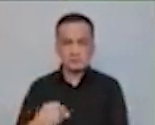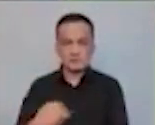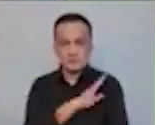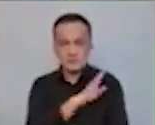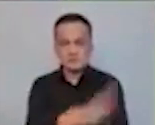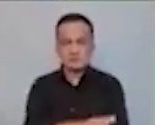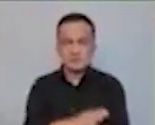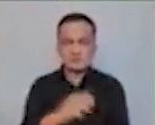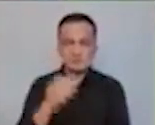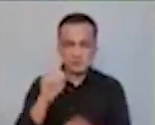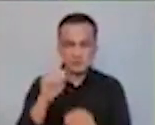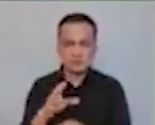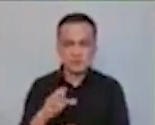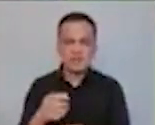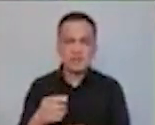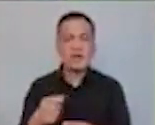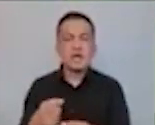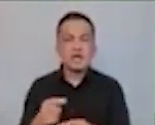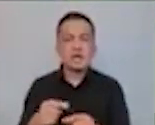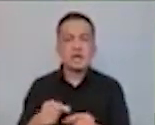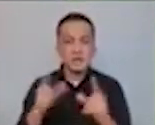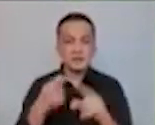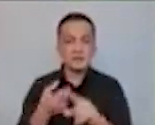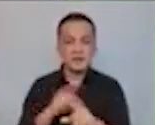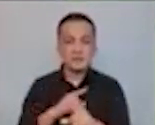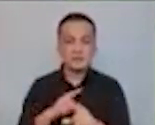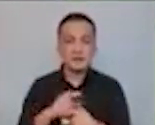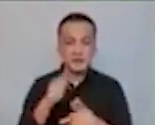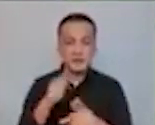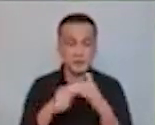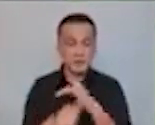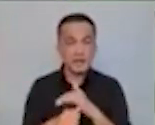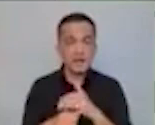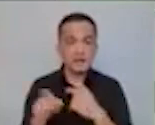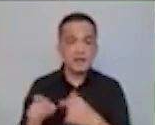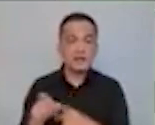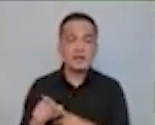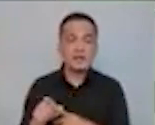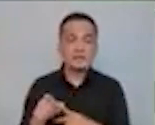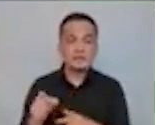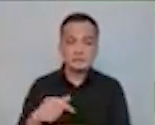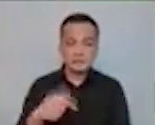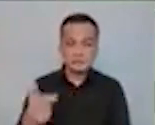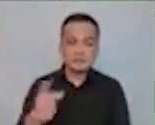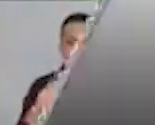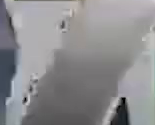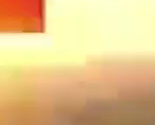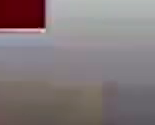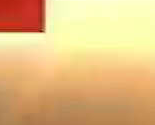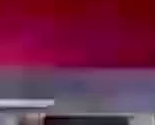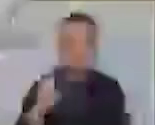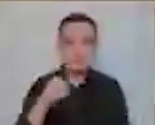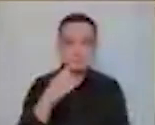sa Bangguen, Abra, naroon ang ating kasamang si Daniel Manarastas live. Rise and shine, Daniel!